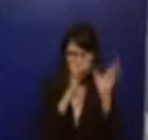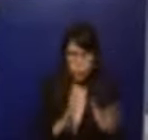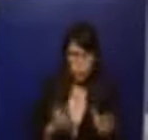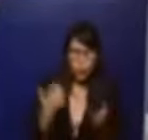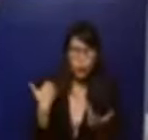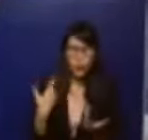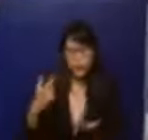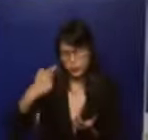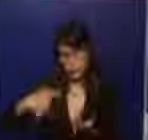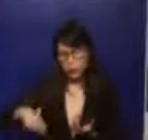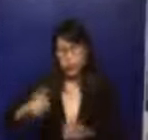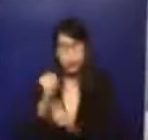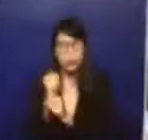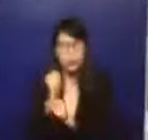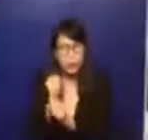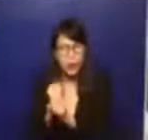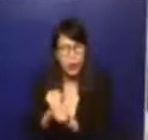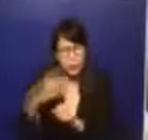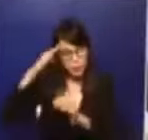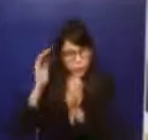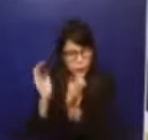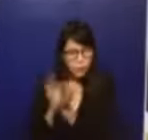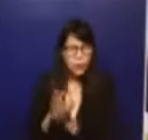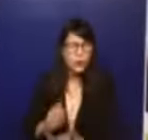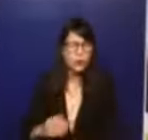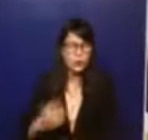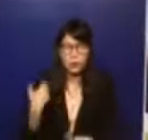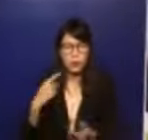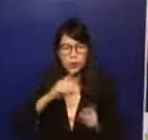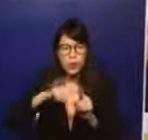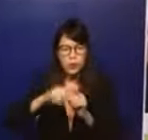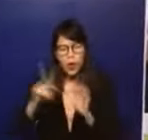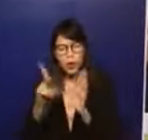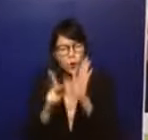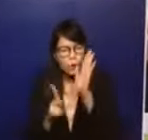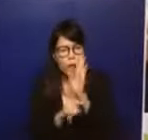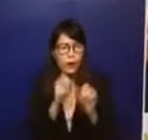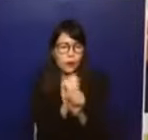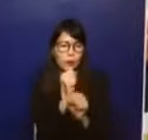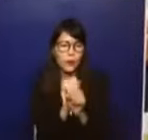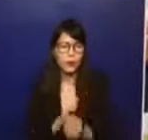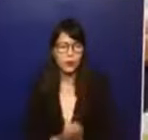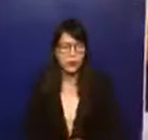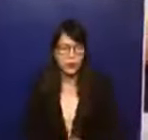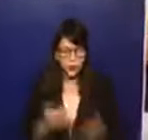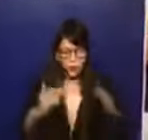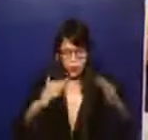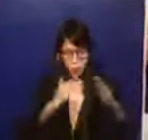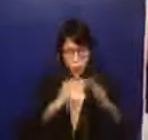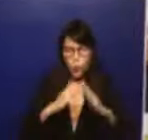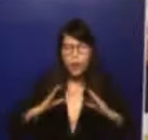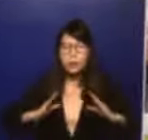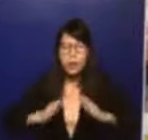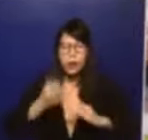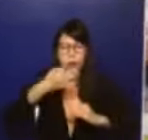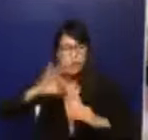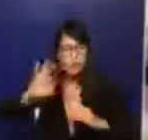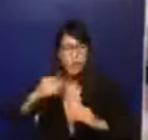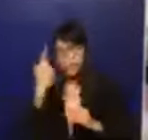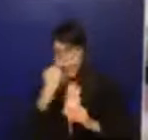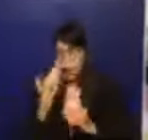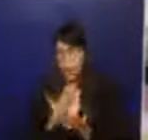ผู้พิพากษาเป็นตำรวจที่ได้มีสิทธิ์ที่จะอยู่บ้านพักหลวงฟรีดิฉันถามหน่อยว่ามีใครที่ไม่ต้